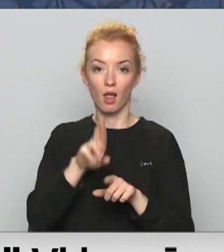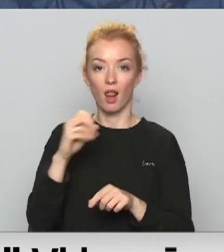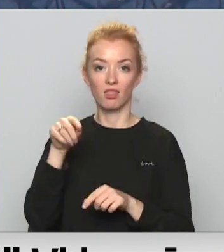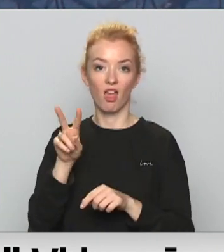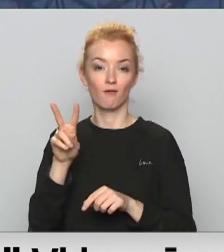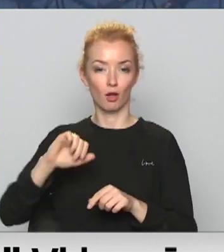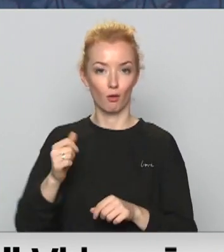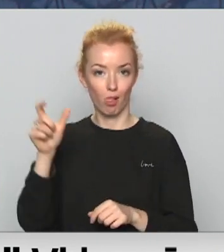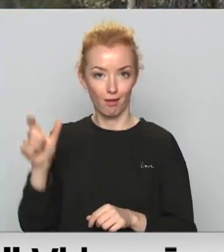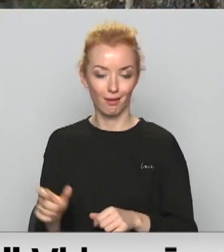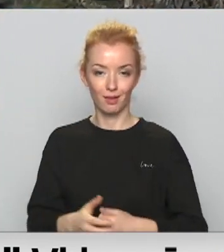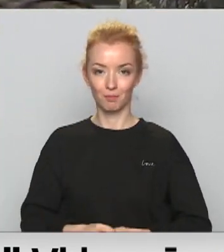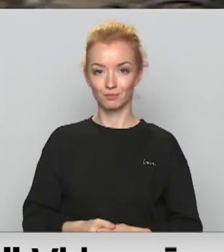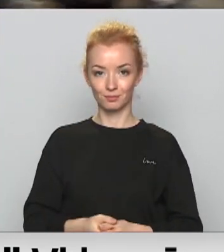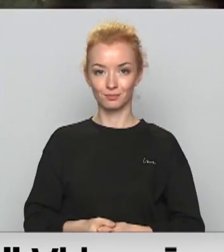kolēģi.